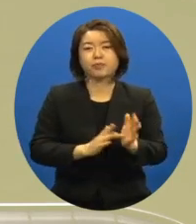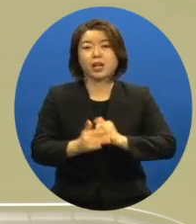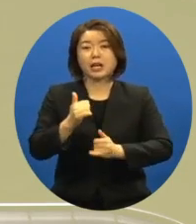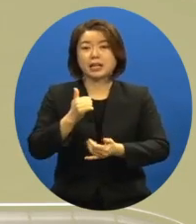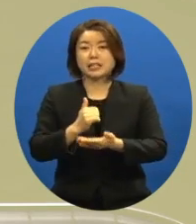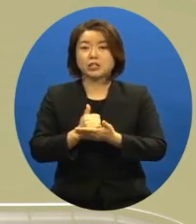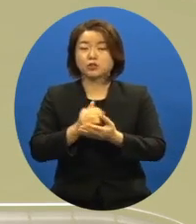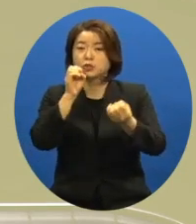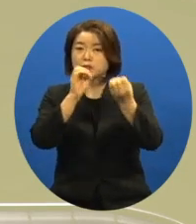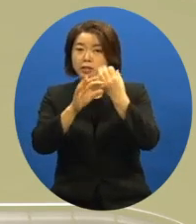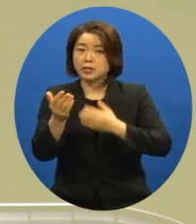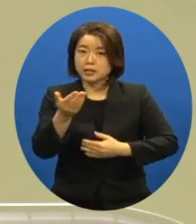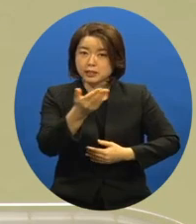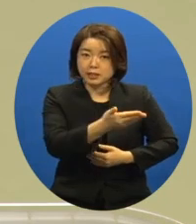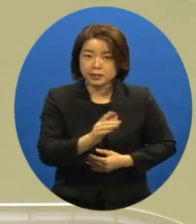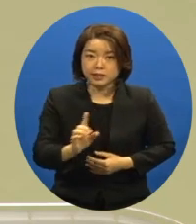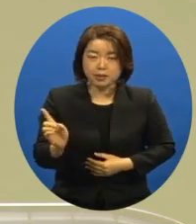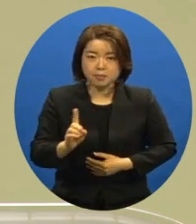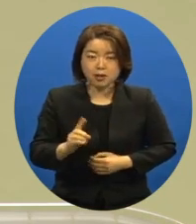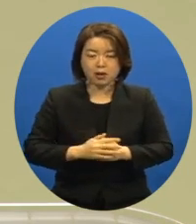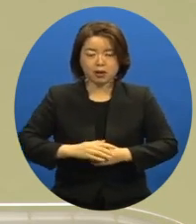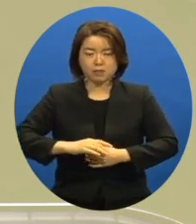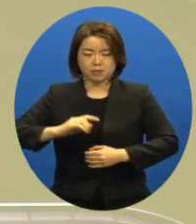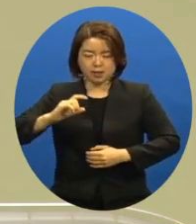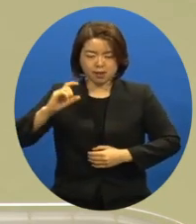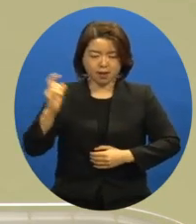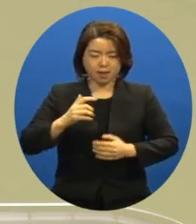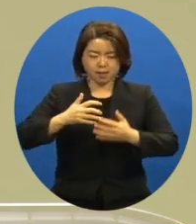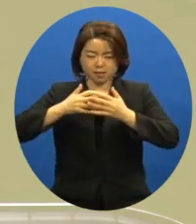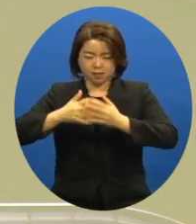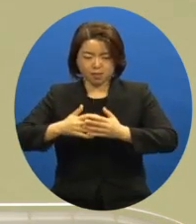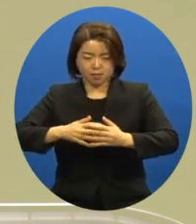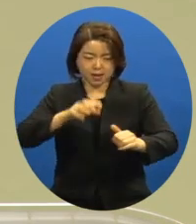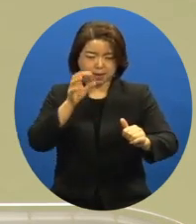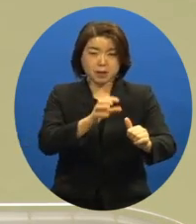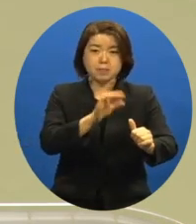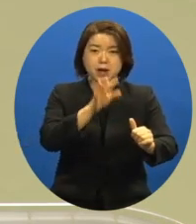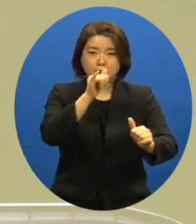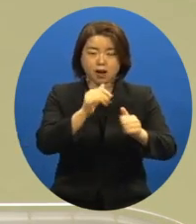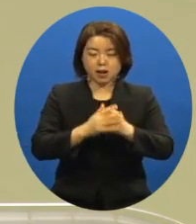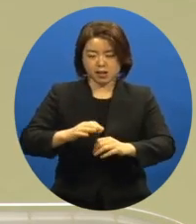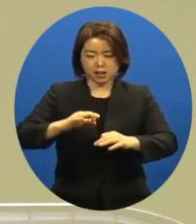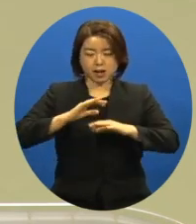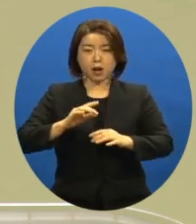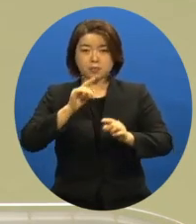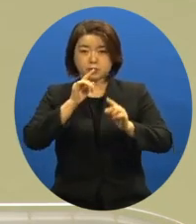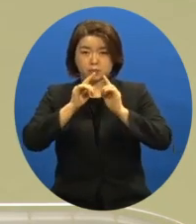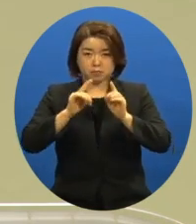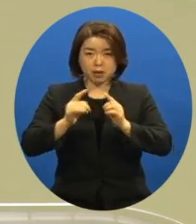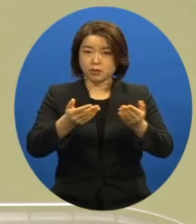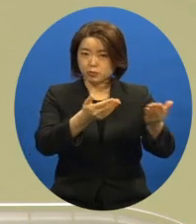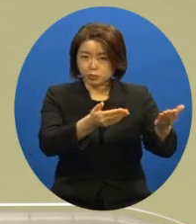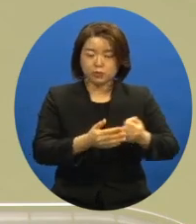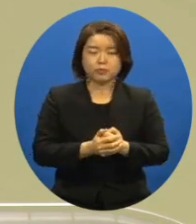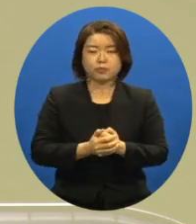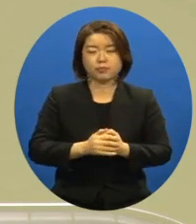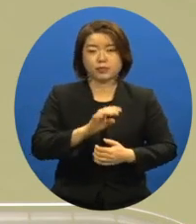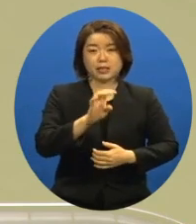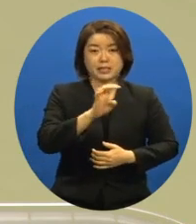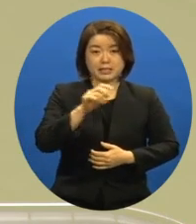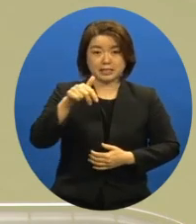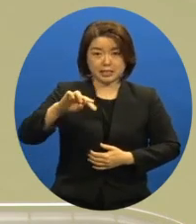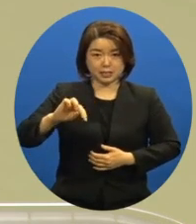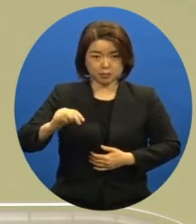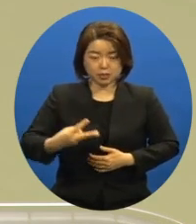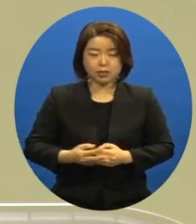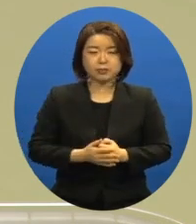예수님께서 그 바리새인들에게 아주 엄히 책망을 하시면서 깜짝 놀랄 말씀을 하셨습니다. 40절에